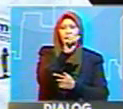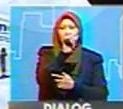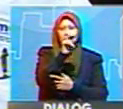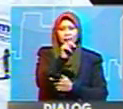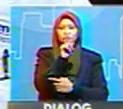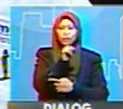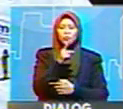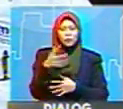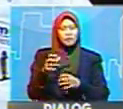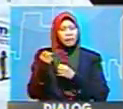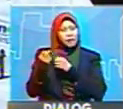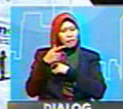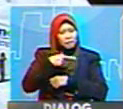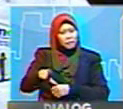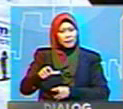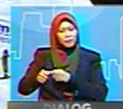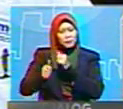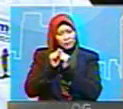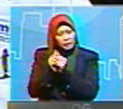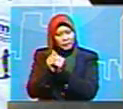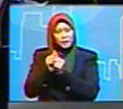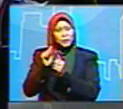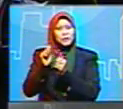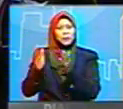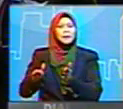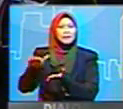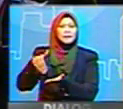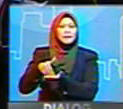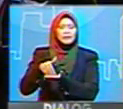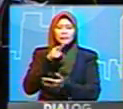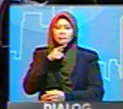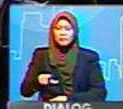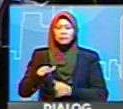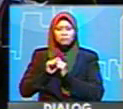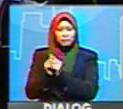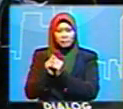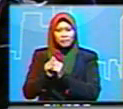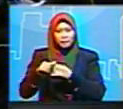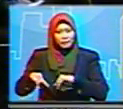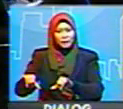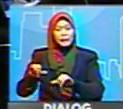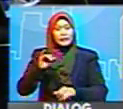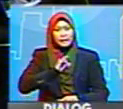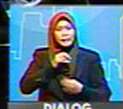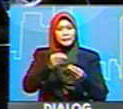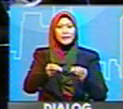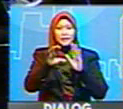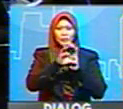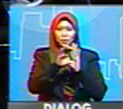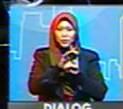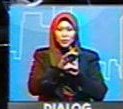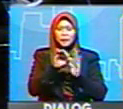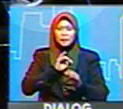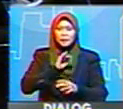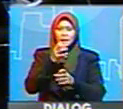tahun bersama dengan berpuluh-puluh tahun dan saya beri contoh saya